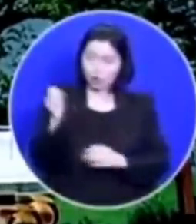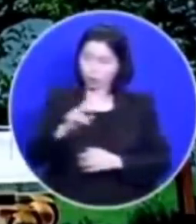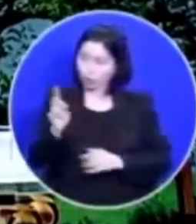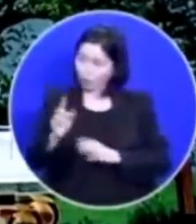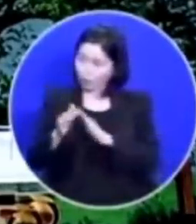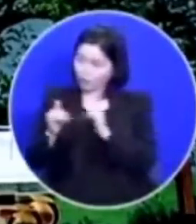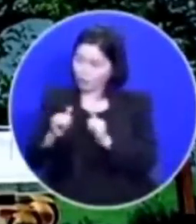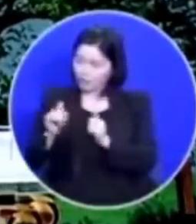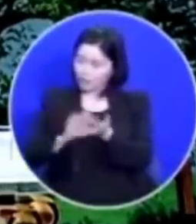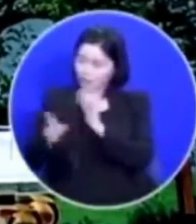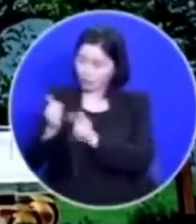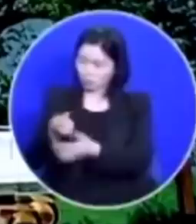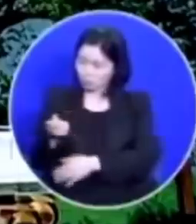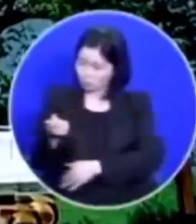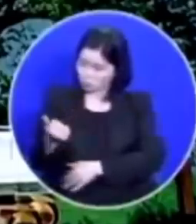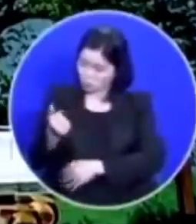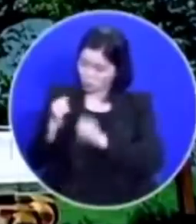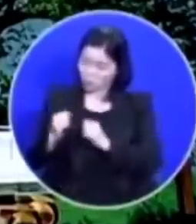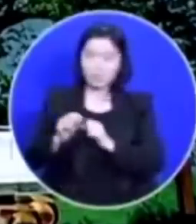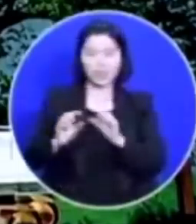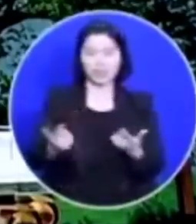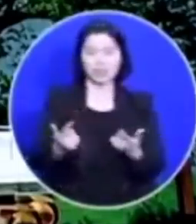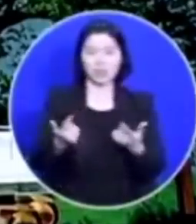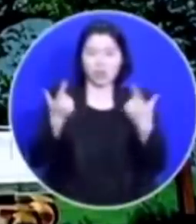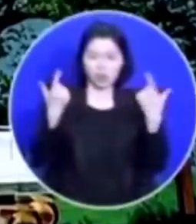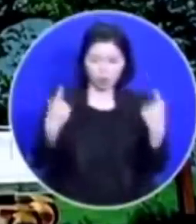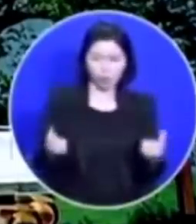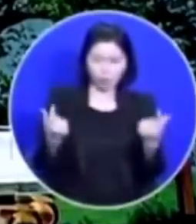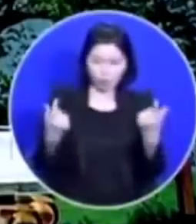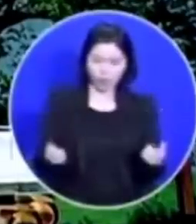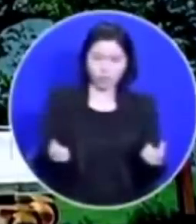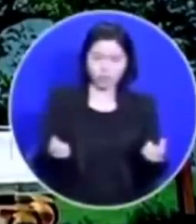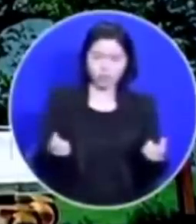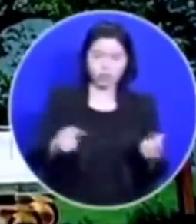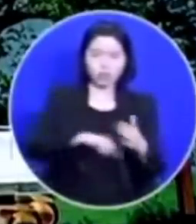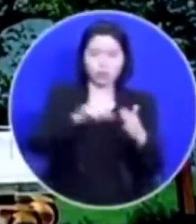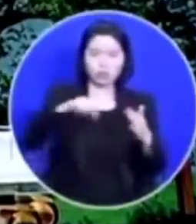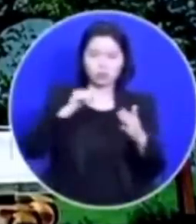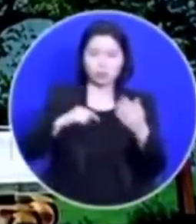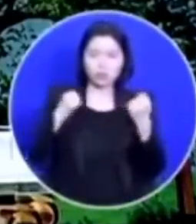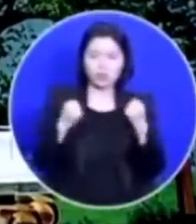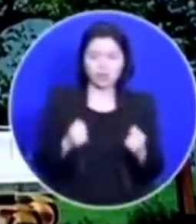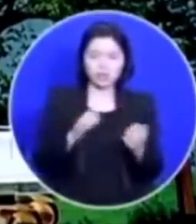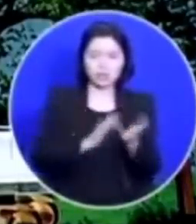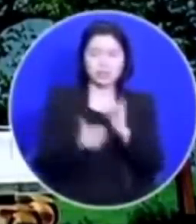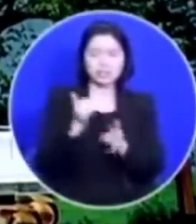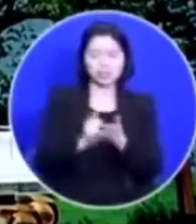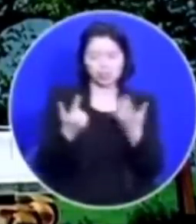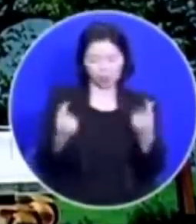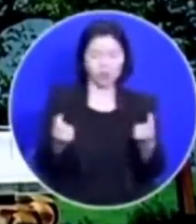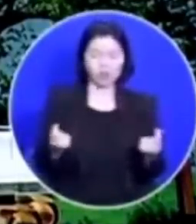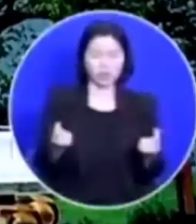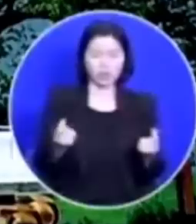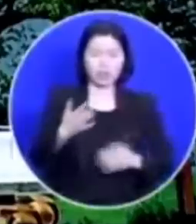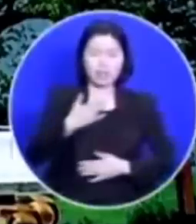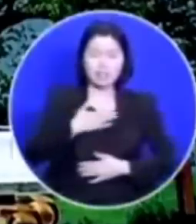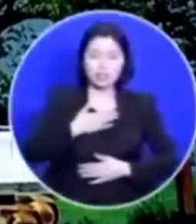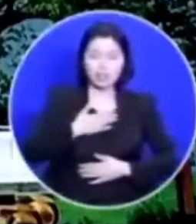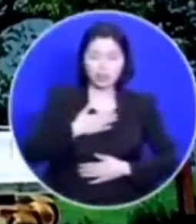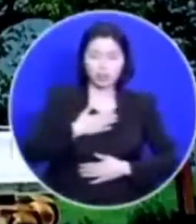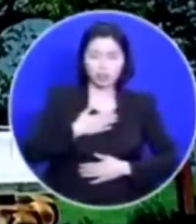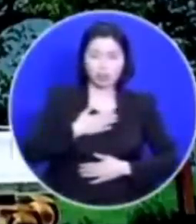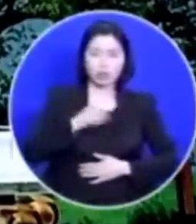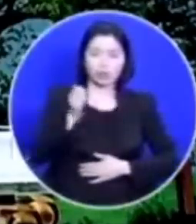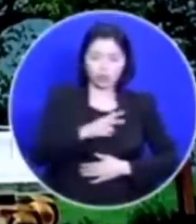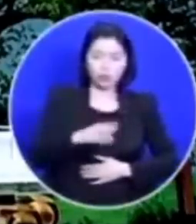예수님 이적해 계신 게 아닙니다 똑같습니다 우리 안에 계시는 예수님은 똑같았어요 저에게도 오늘 이제 막